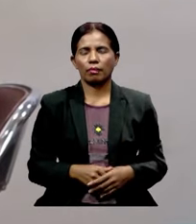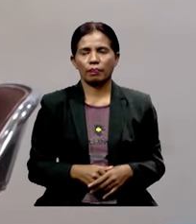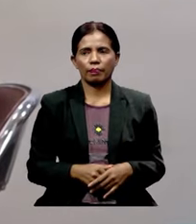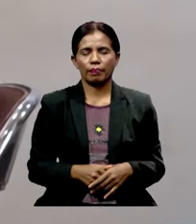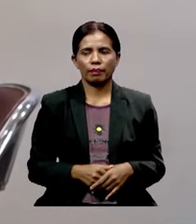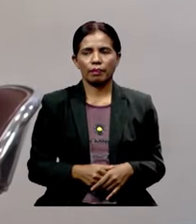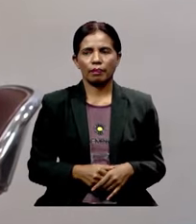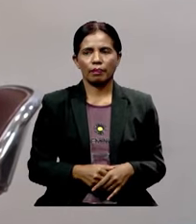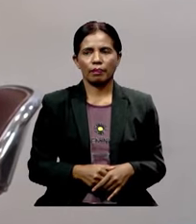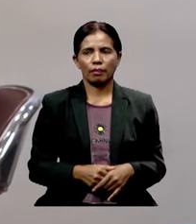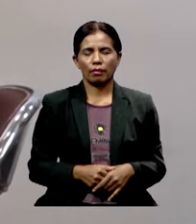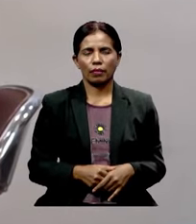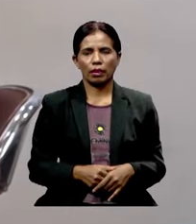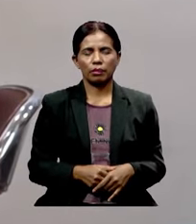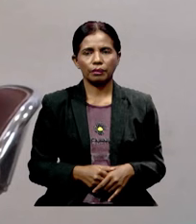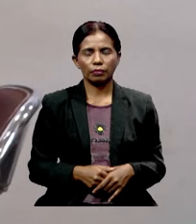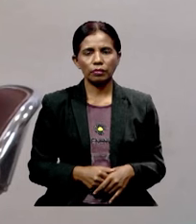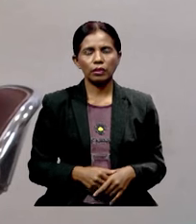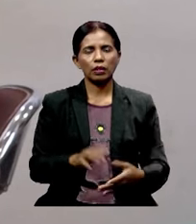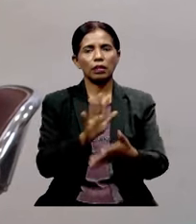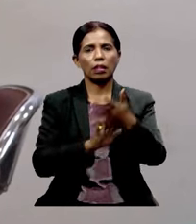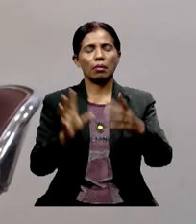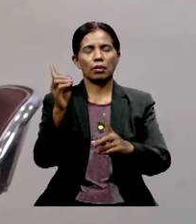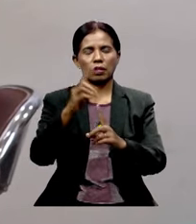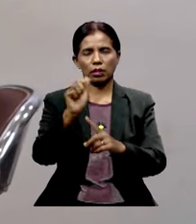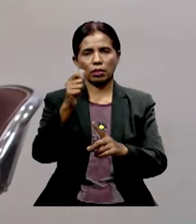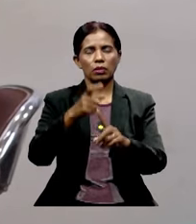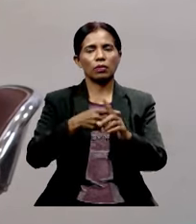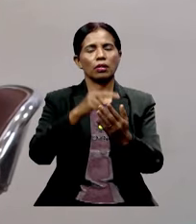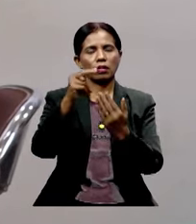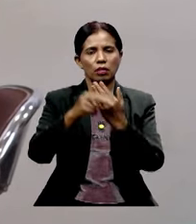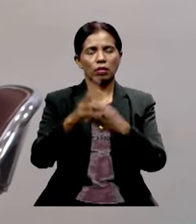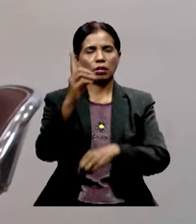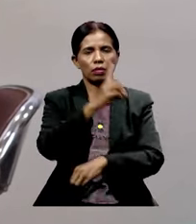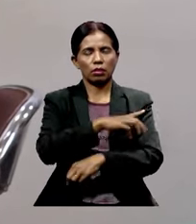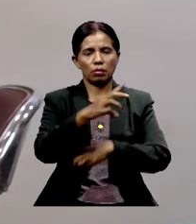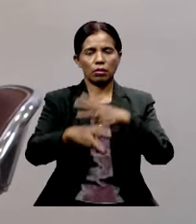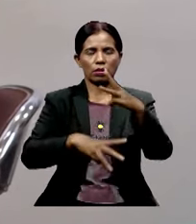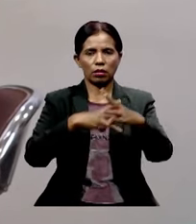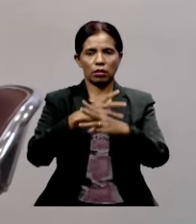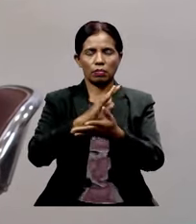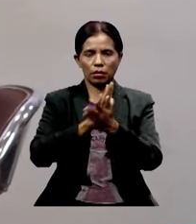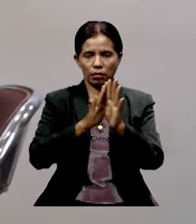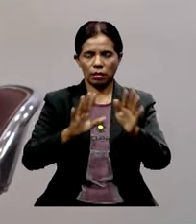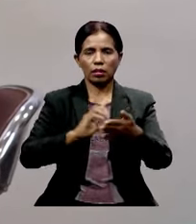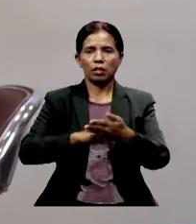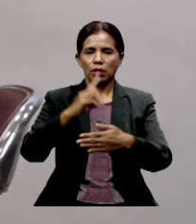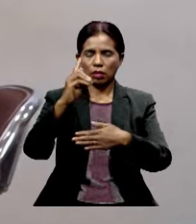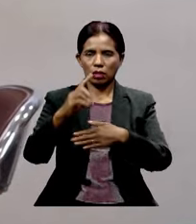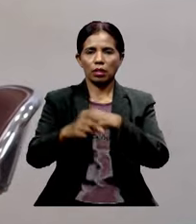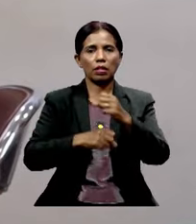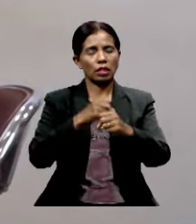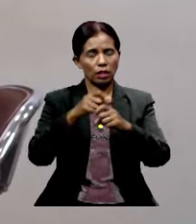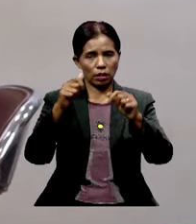kohenia UNESCO celebra lorong sanulu fula novembro hanesan lorong mundial ciencia bapas no desenvolvimento y hatinan